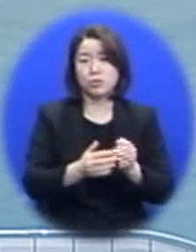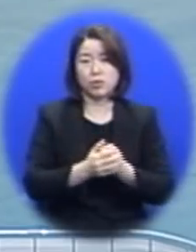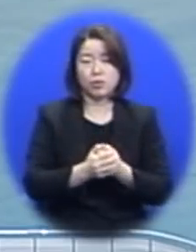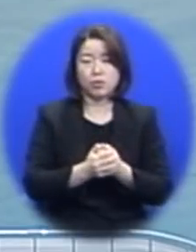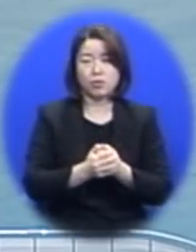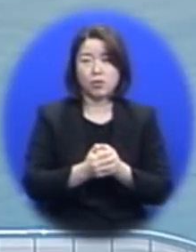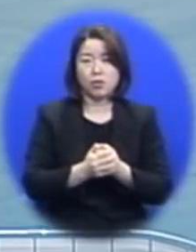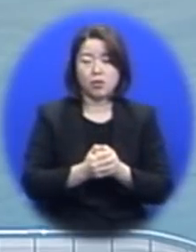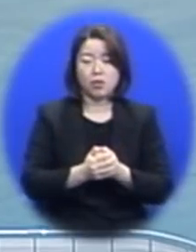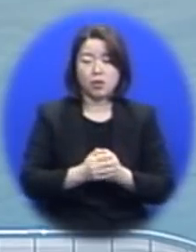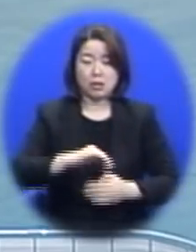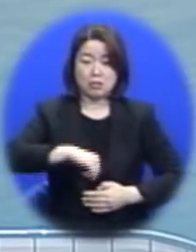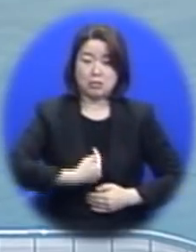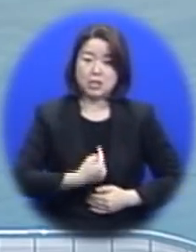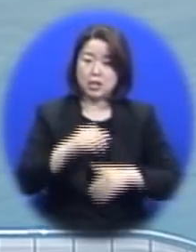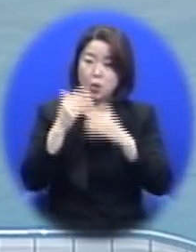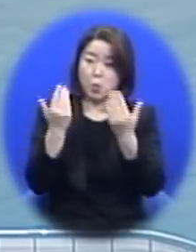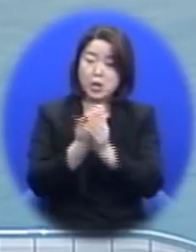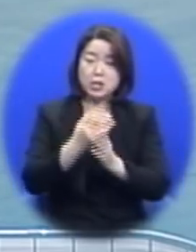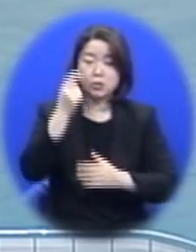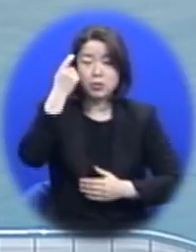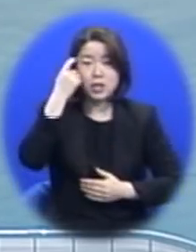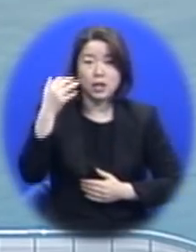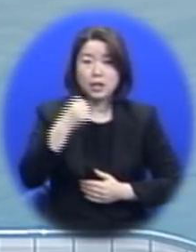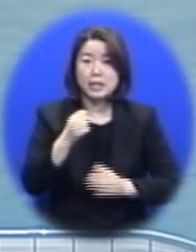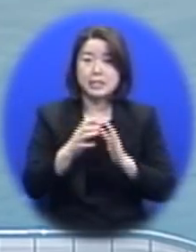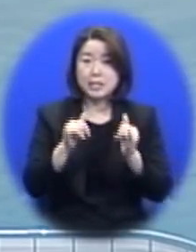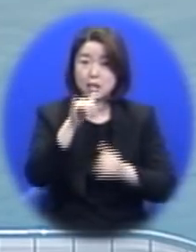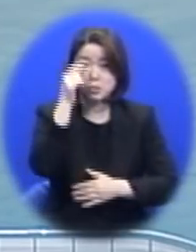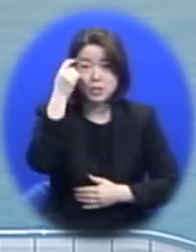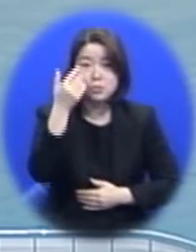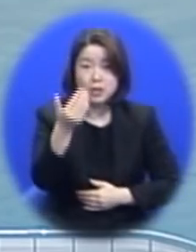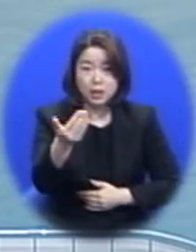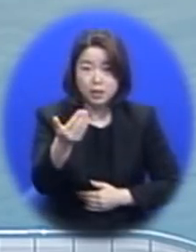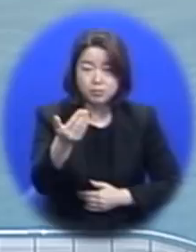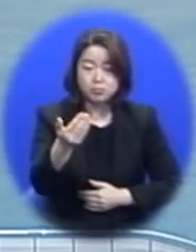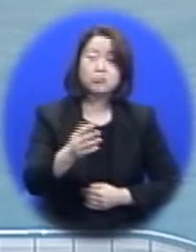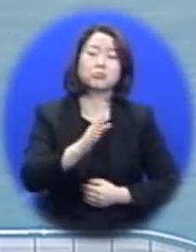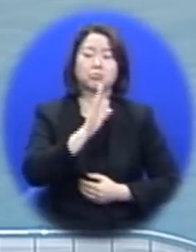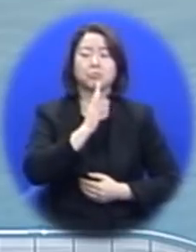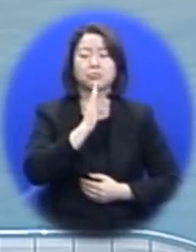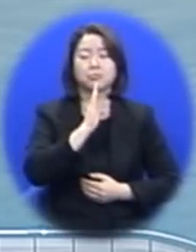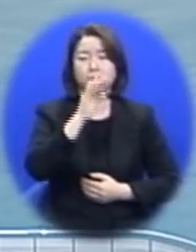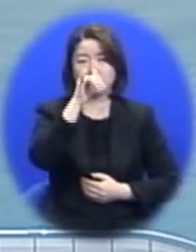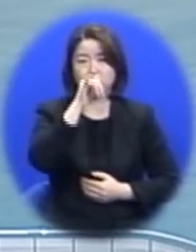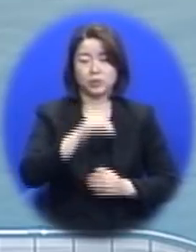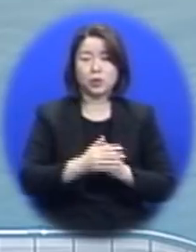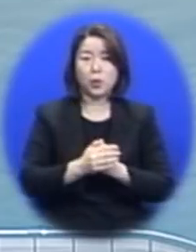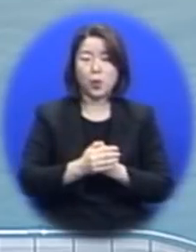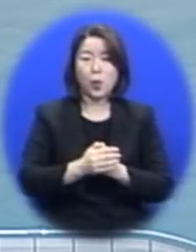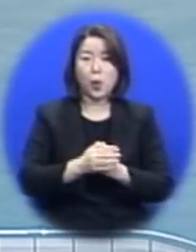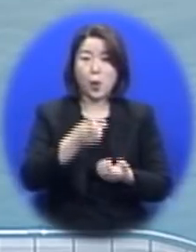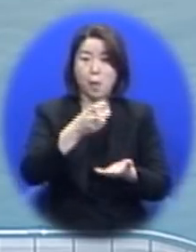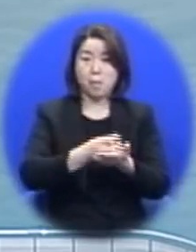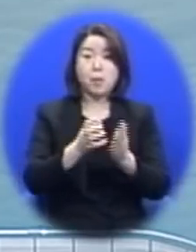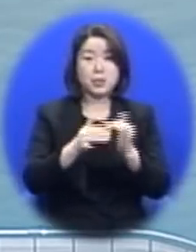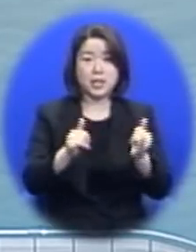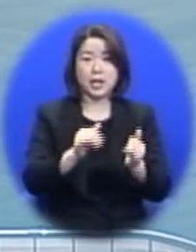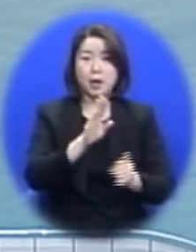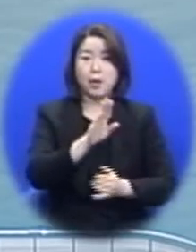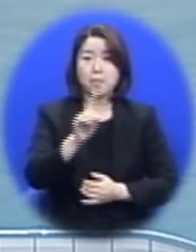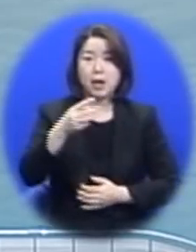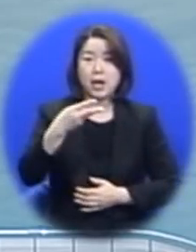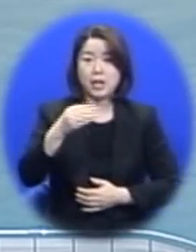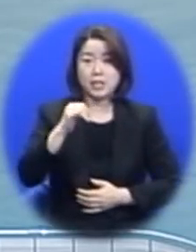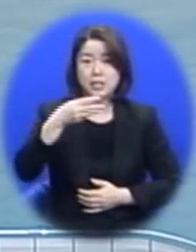자기가 완전하다고 생각하는 사람이 있을까요? 있습니다. 바리새인 같은 사람입니다. 예수님 당시